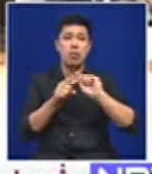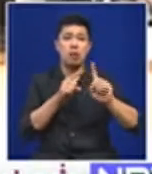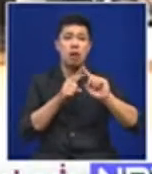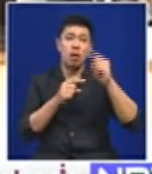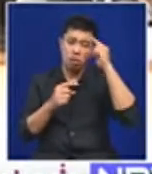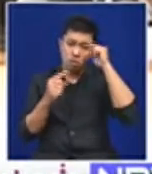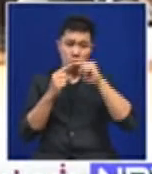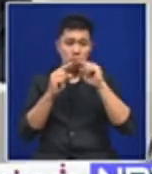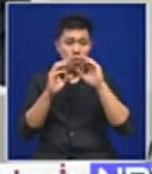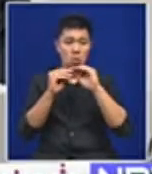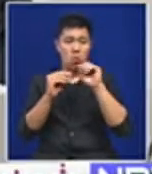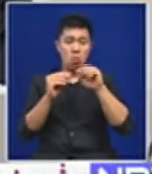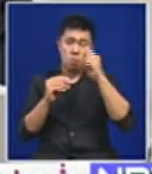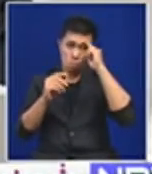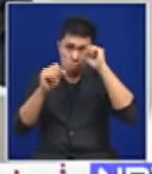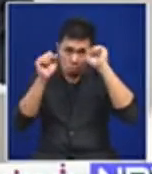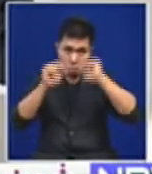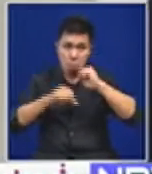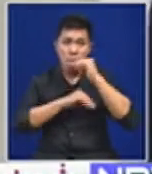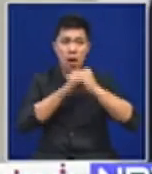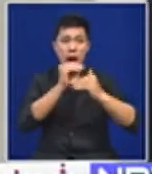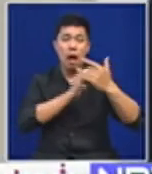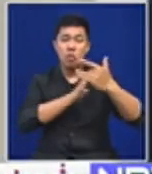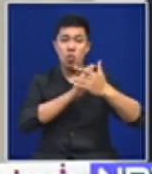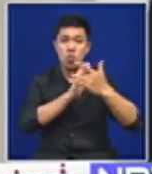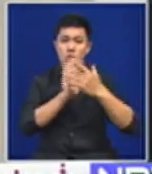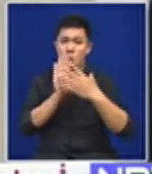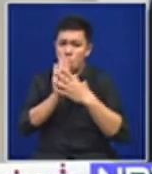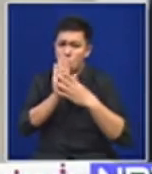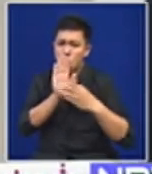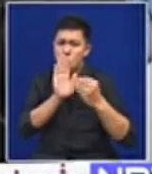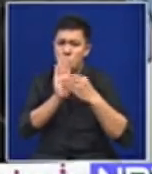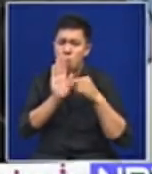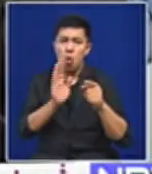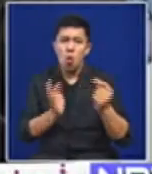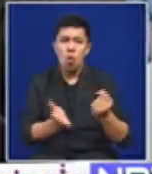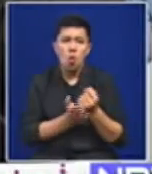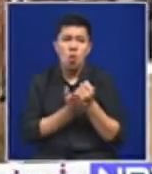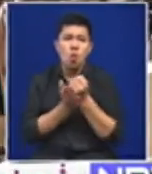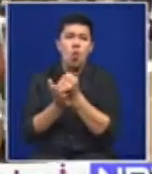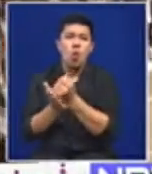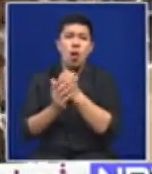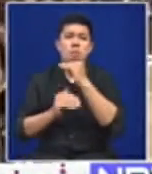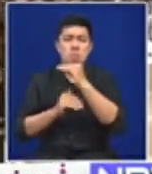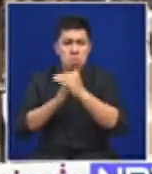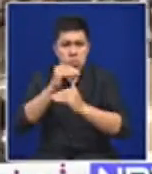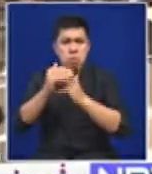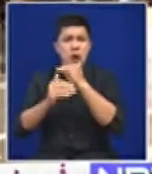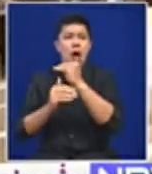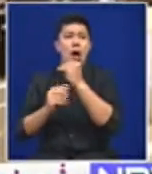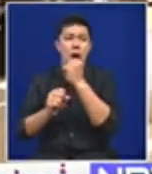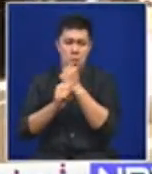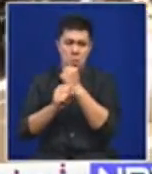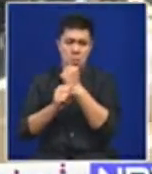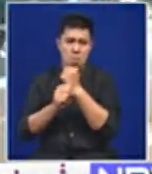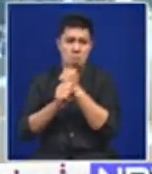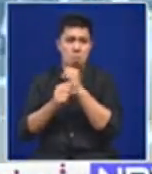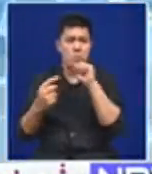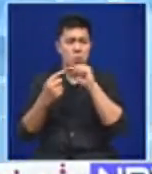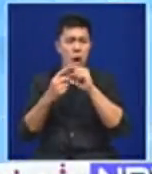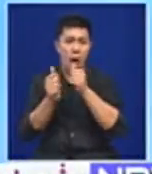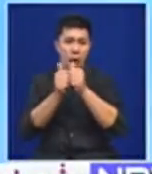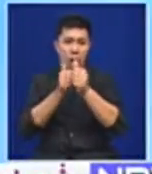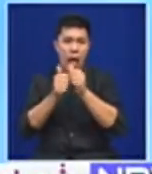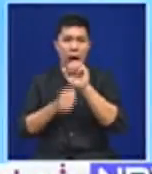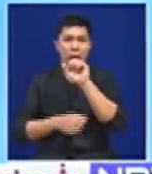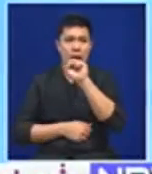มตกลงที่จะร่วมมือพัฒนานวัตกรรมการถ่ายทอดเทคโนโลยีที่ช่วยสนับสนุนการเจริญเติบโตพัฒนาขีดความสามารถในการแข่งขัน